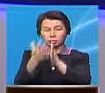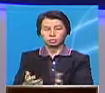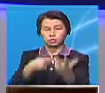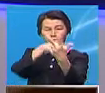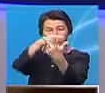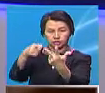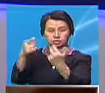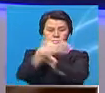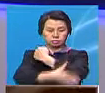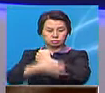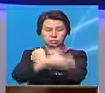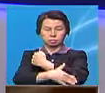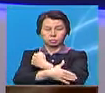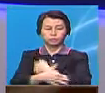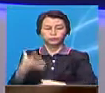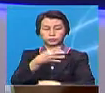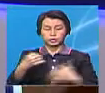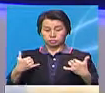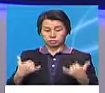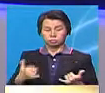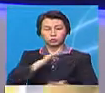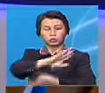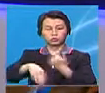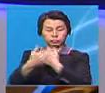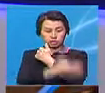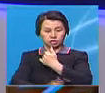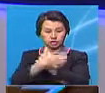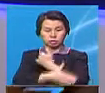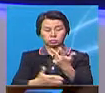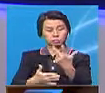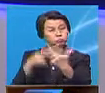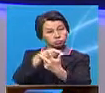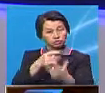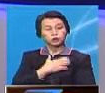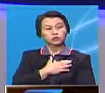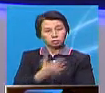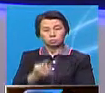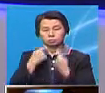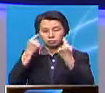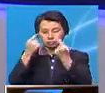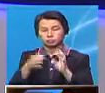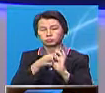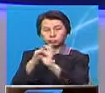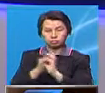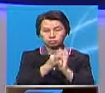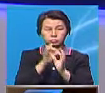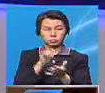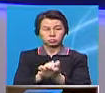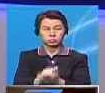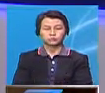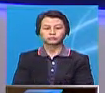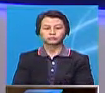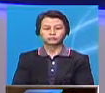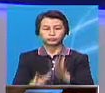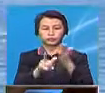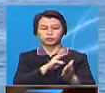ketiga-tiga negara berlangsung dan setakat ini kesemua negara terlibat komited untuk menjayakan kerjasama berkenaan menurut